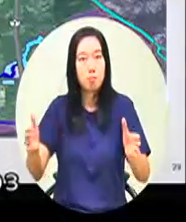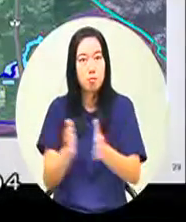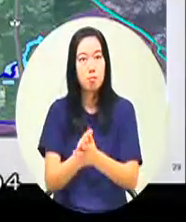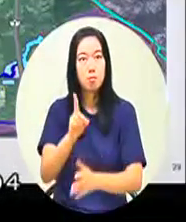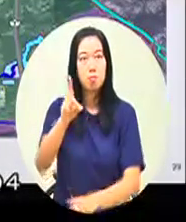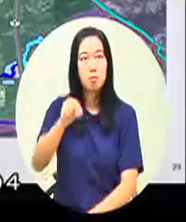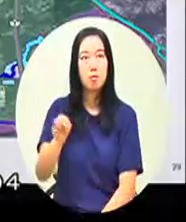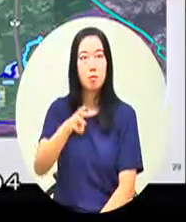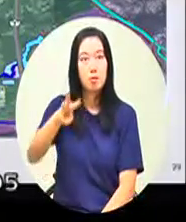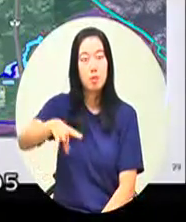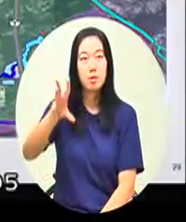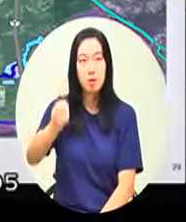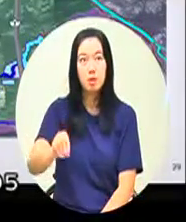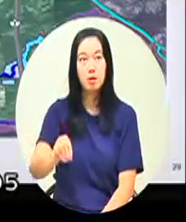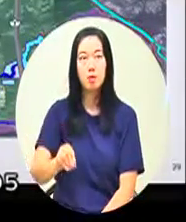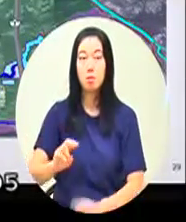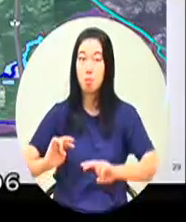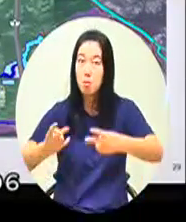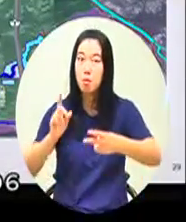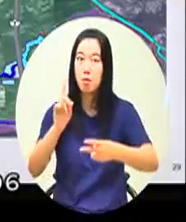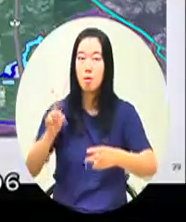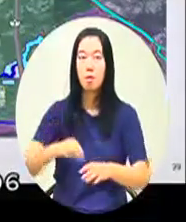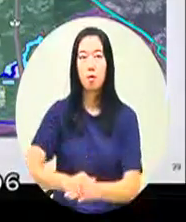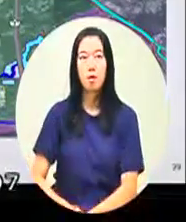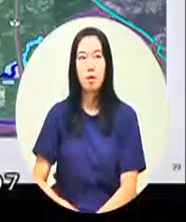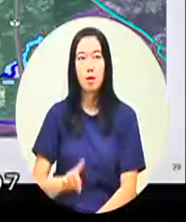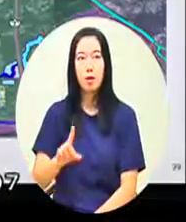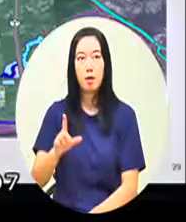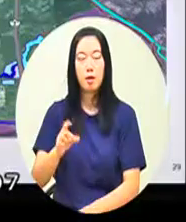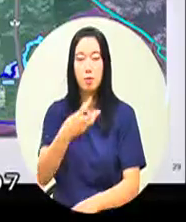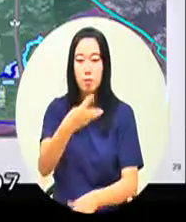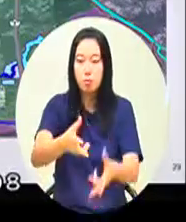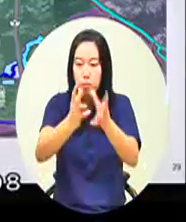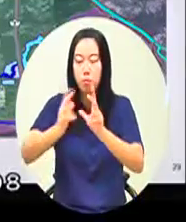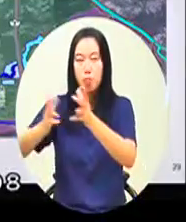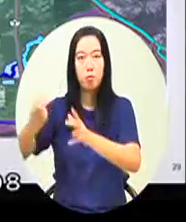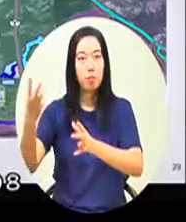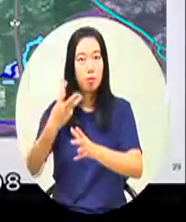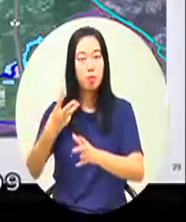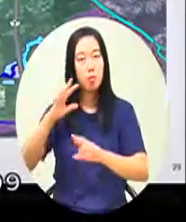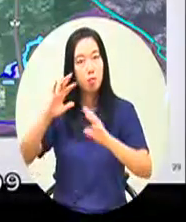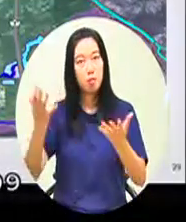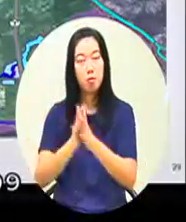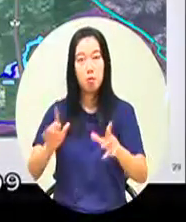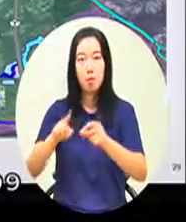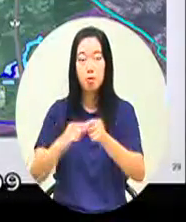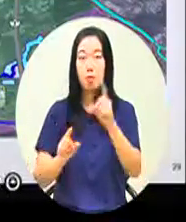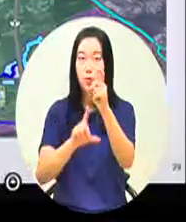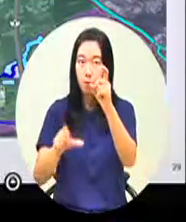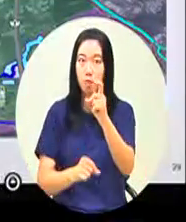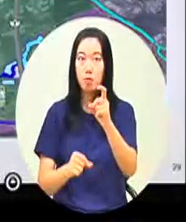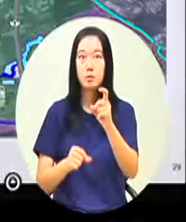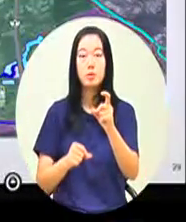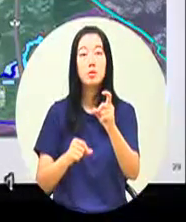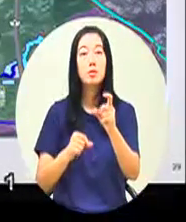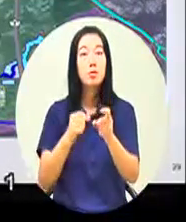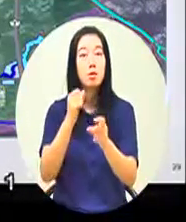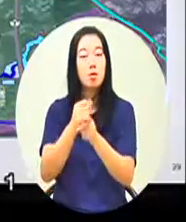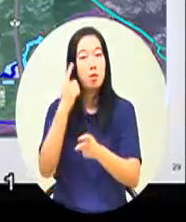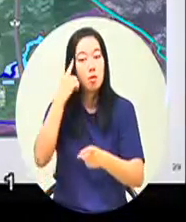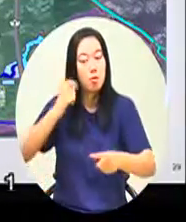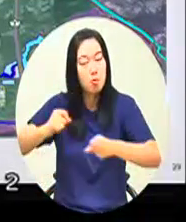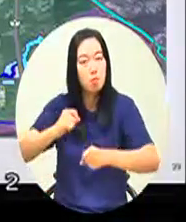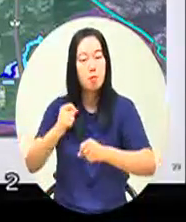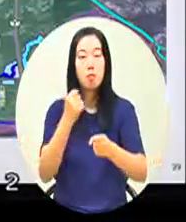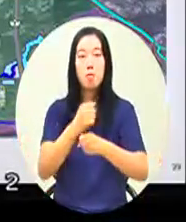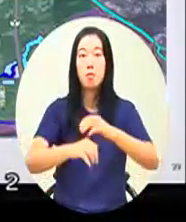改建751公尺的河岸以及三座桥梁。预计是在今年十月会完成设计，然后开始进行工程